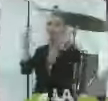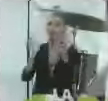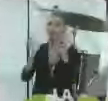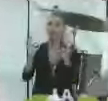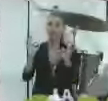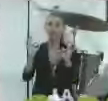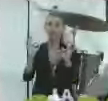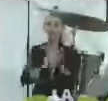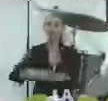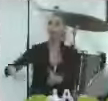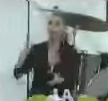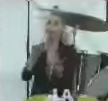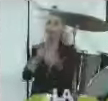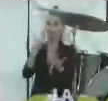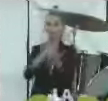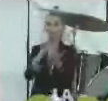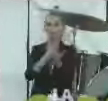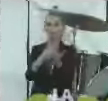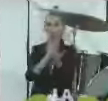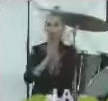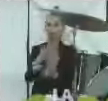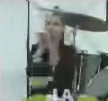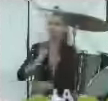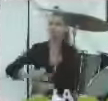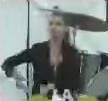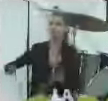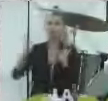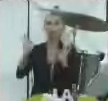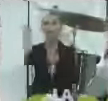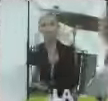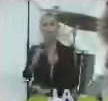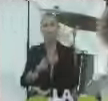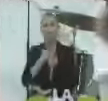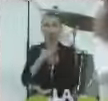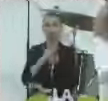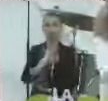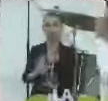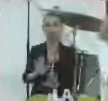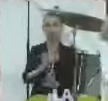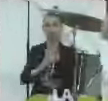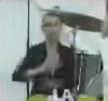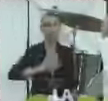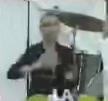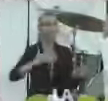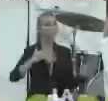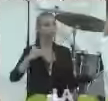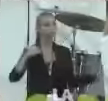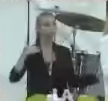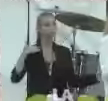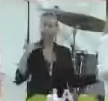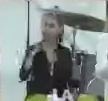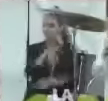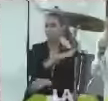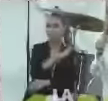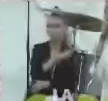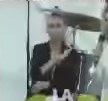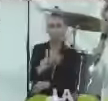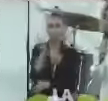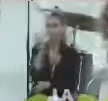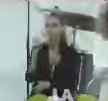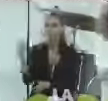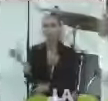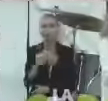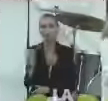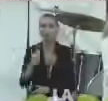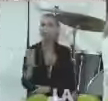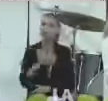Germania, basta, questo noi vogliamo. E non ci vogliono i professoroni, signori, non ci vogliono